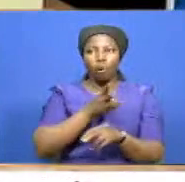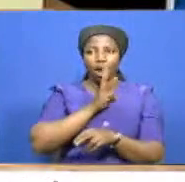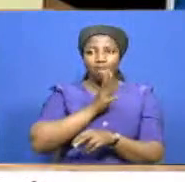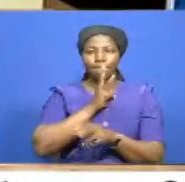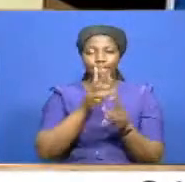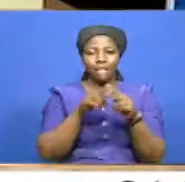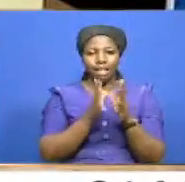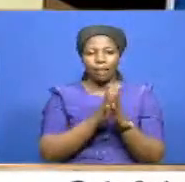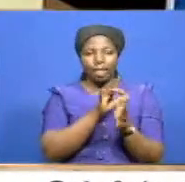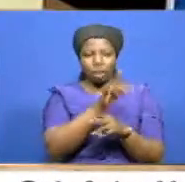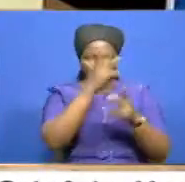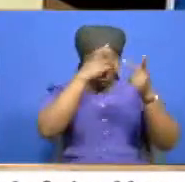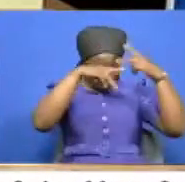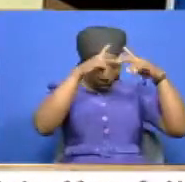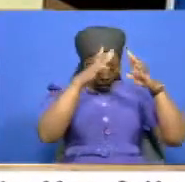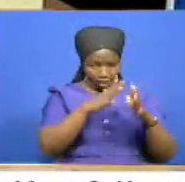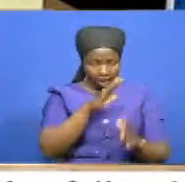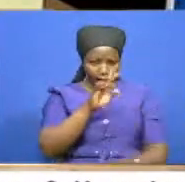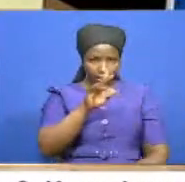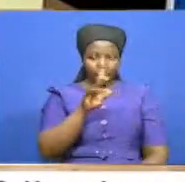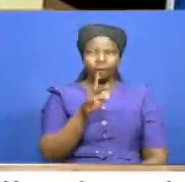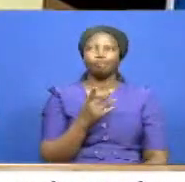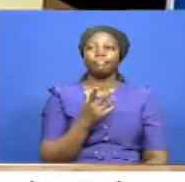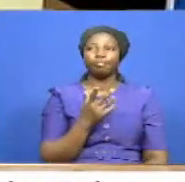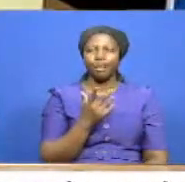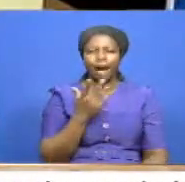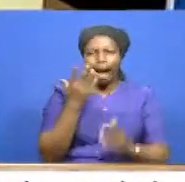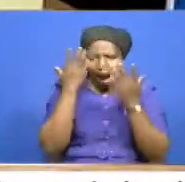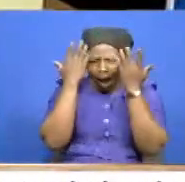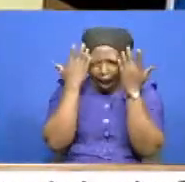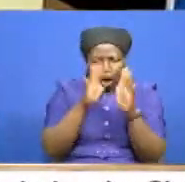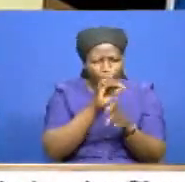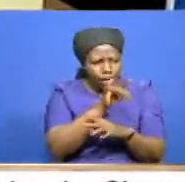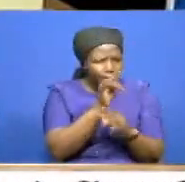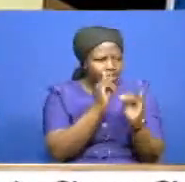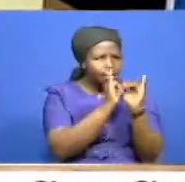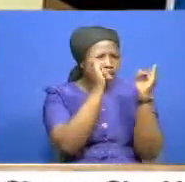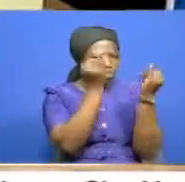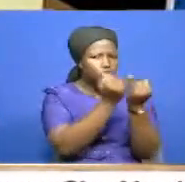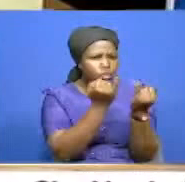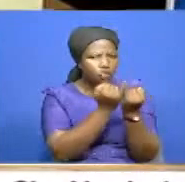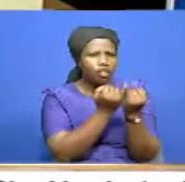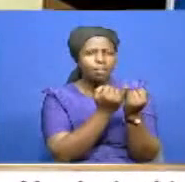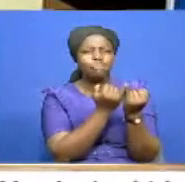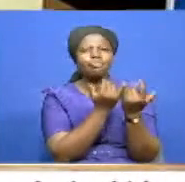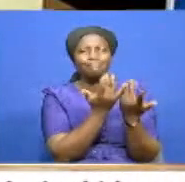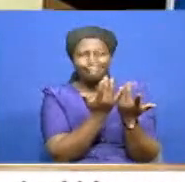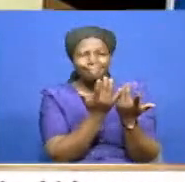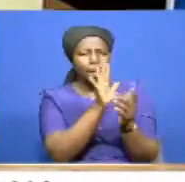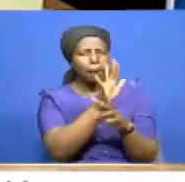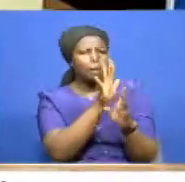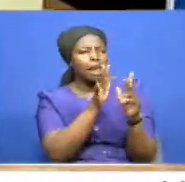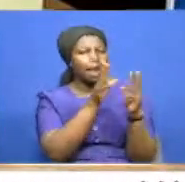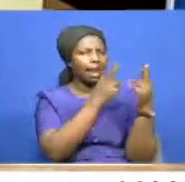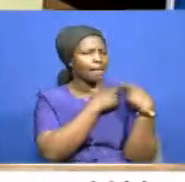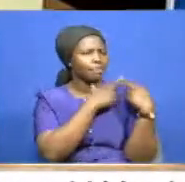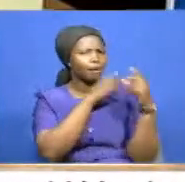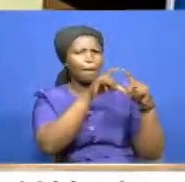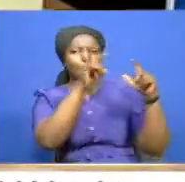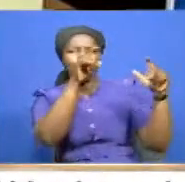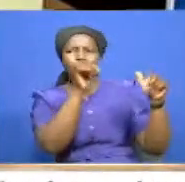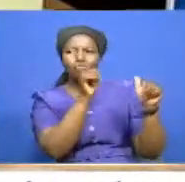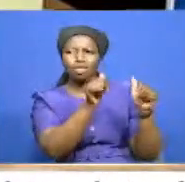Nikianza nawe Profesa Hayombe, sijui taasisi hii ya KEWI jukumu lake kubwa ni gani,